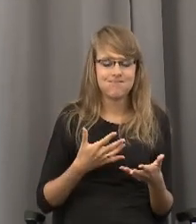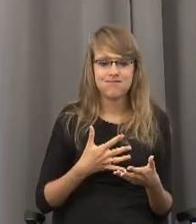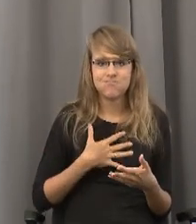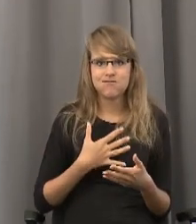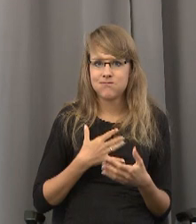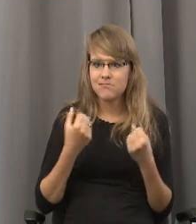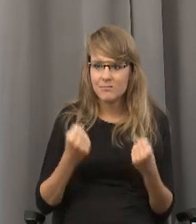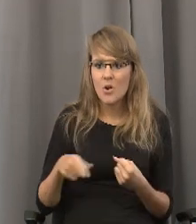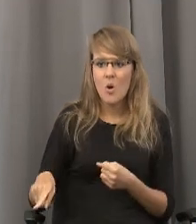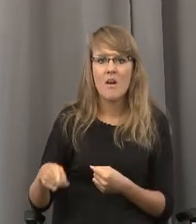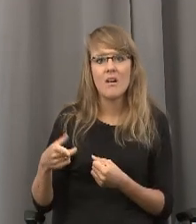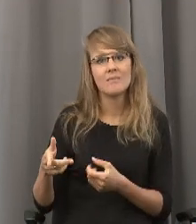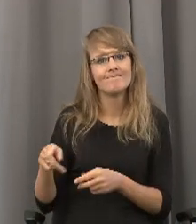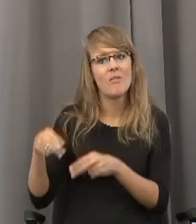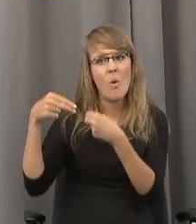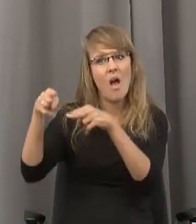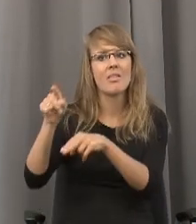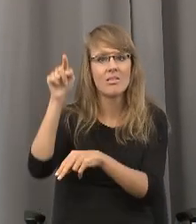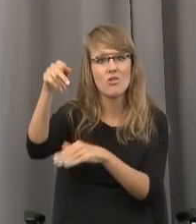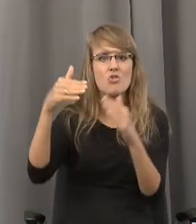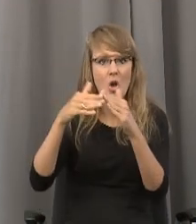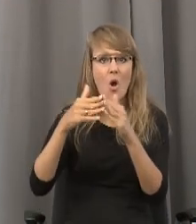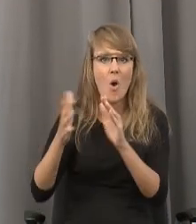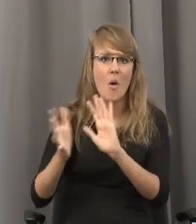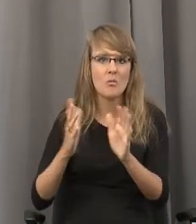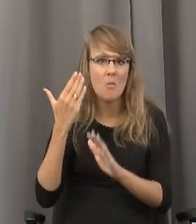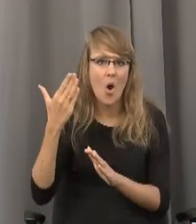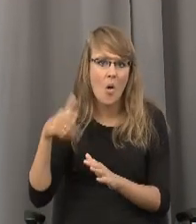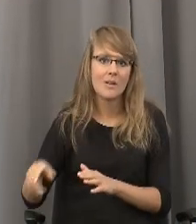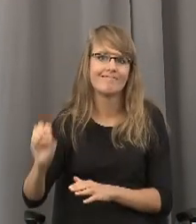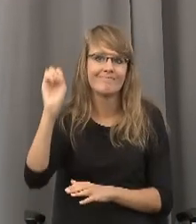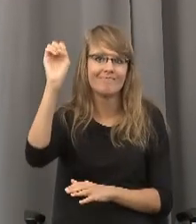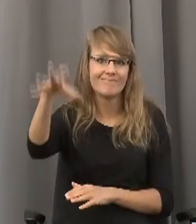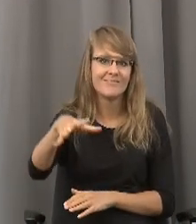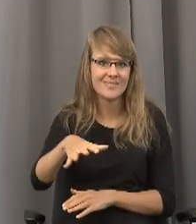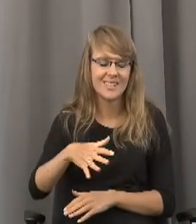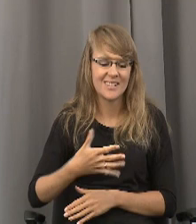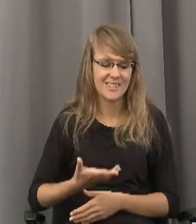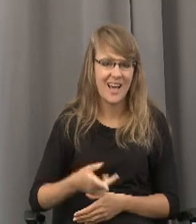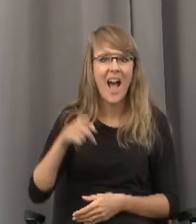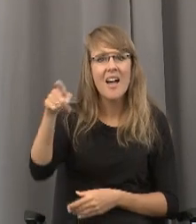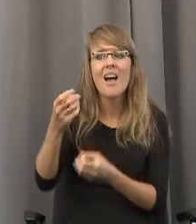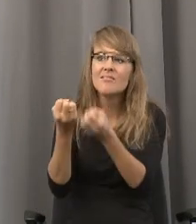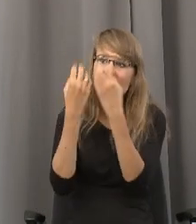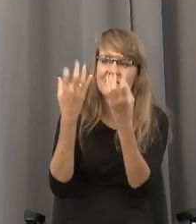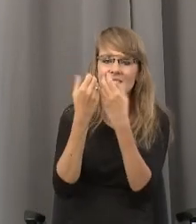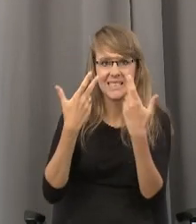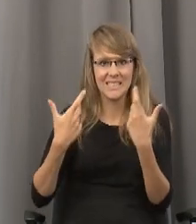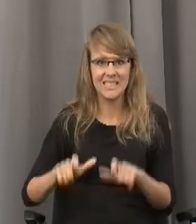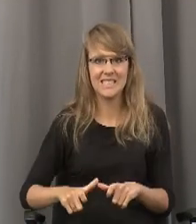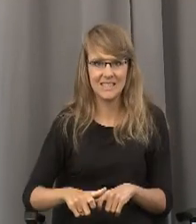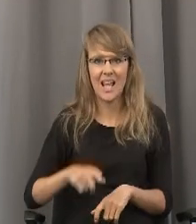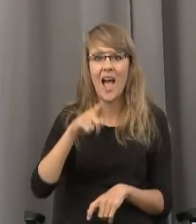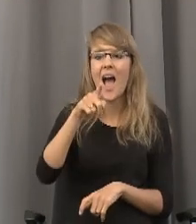emocjonalnie oddania do domu pomocy społecznej, w którym także nic mu nie mówią. Traktują